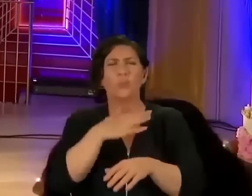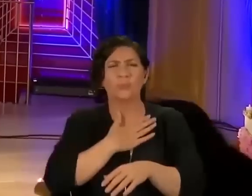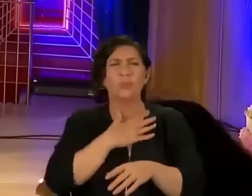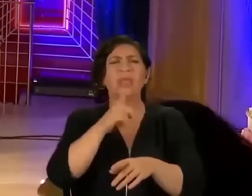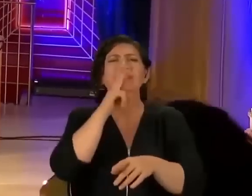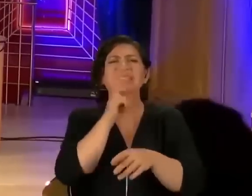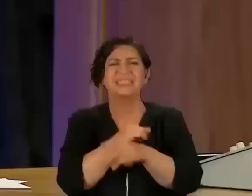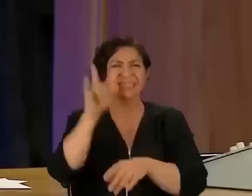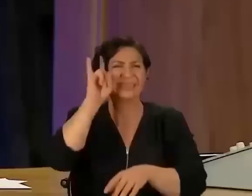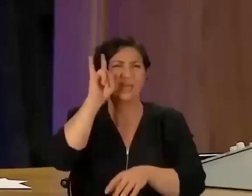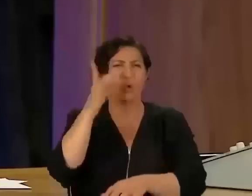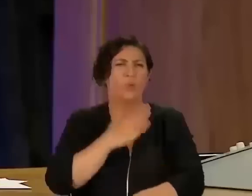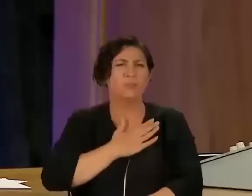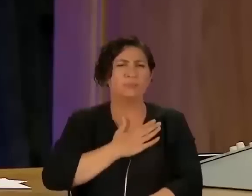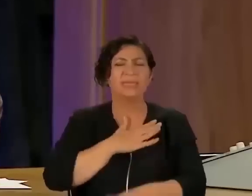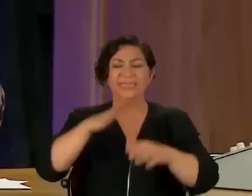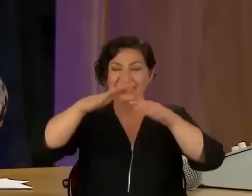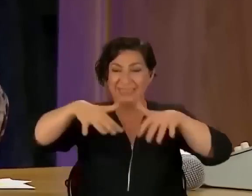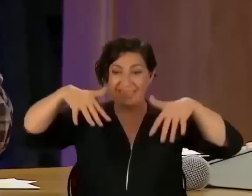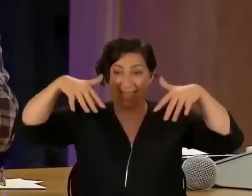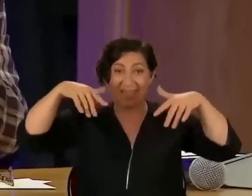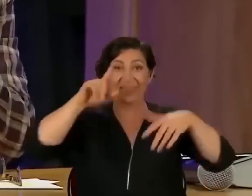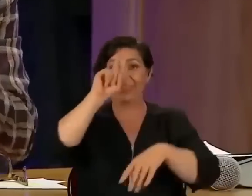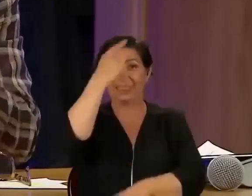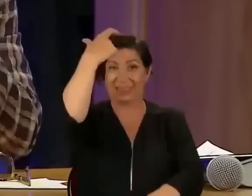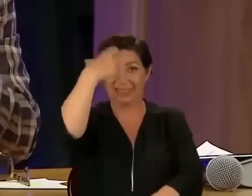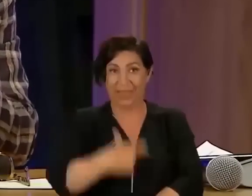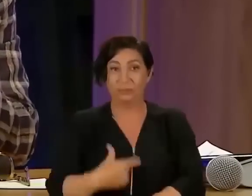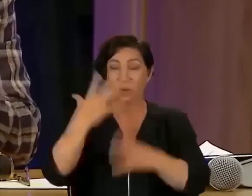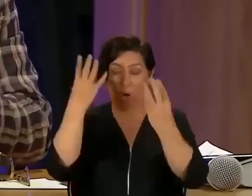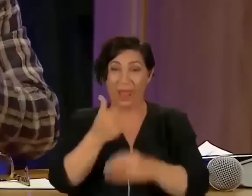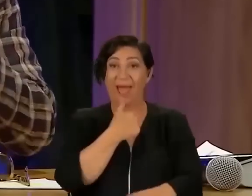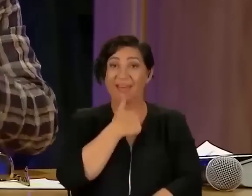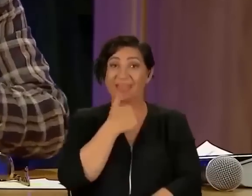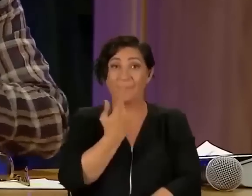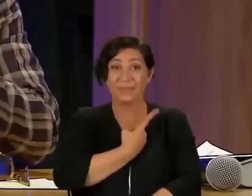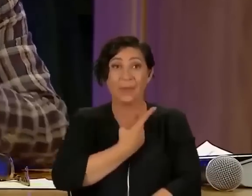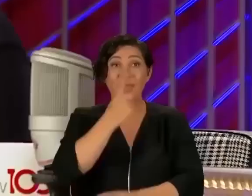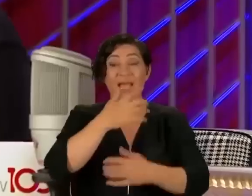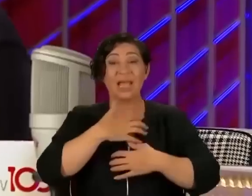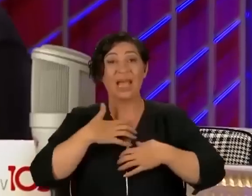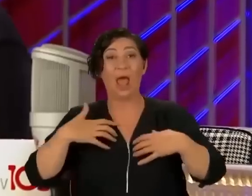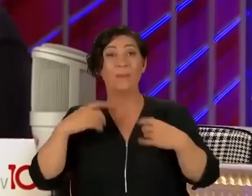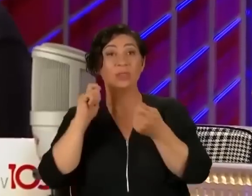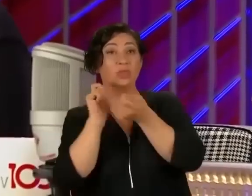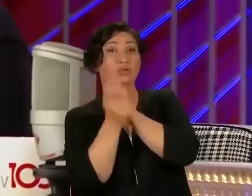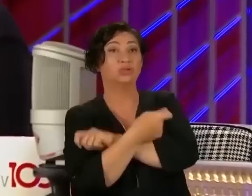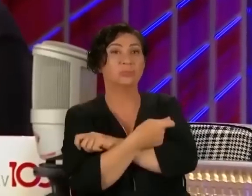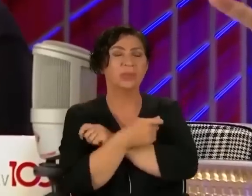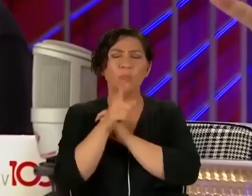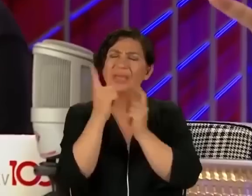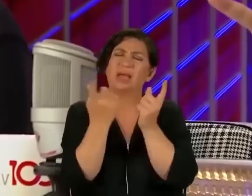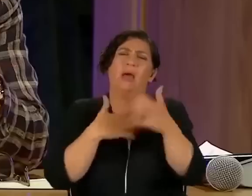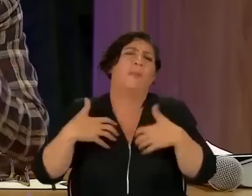bunu kesinlikle kıskanıyorum. Sahnede tek başına olan adamın bir kahramana dönüşmesi. Bu